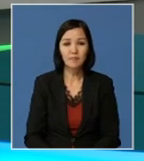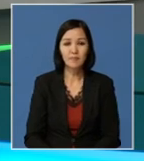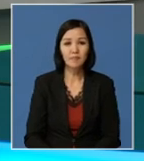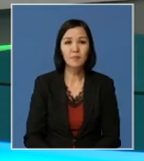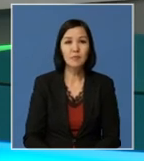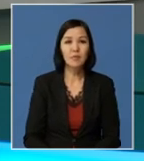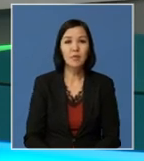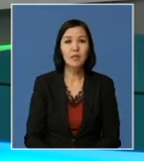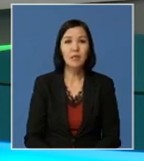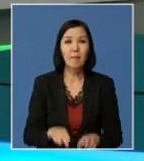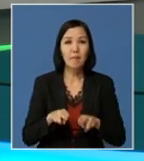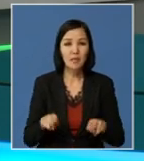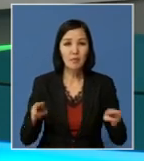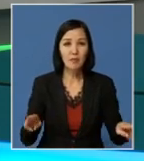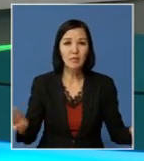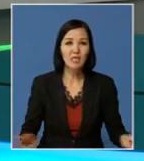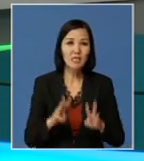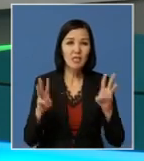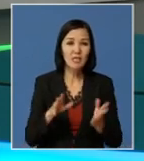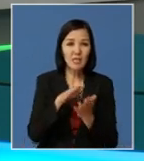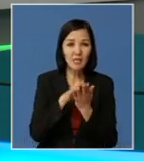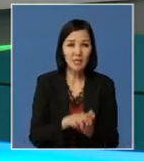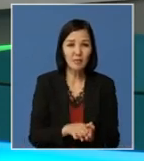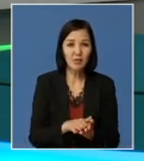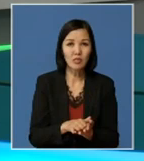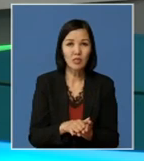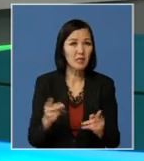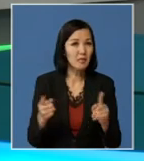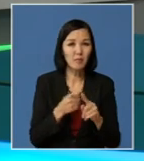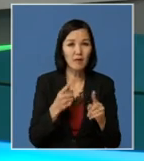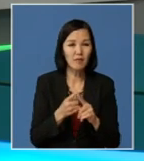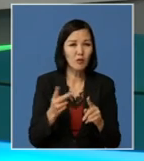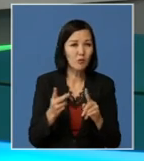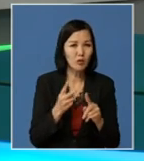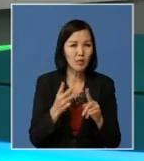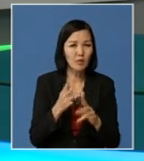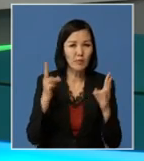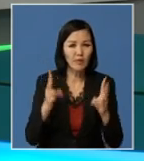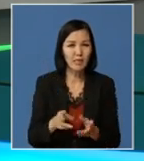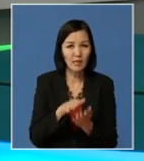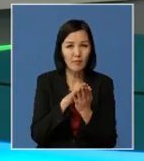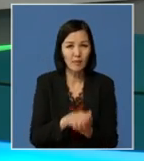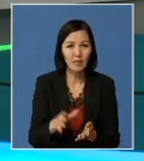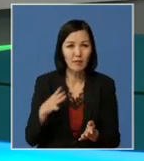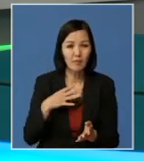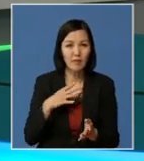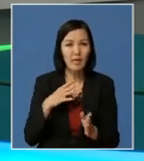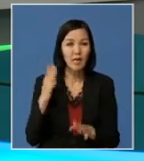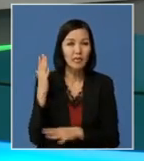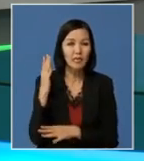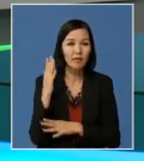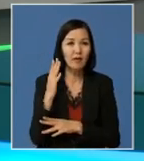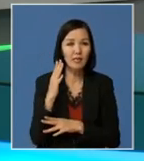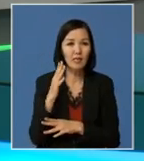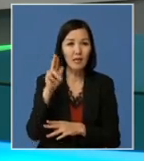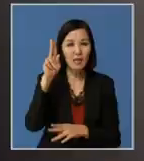В Петропавловске сожгли кладбище. Горожане говорят, что это уже не впервые. Особенно пострадали могилы, где были деревянные кресты.